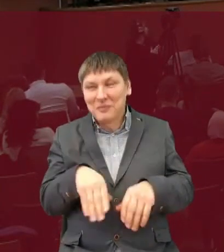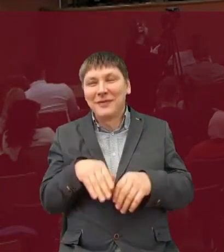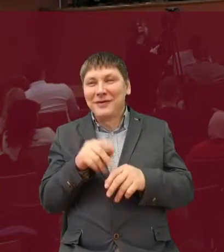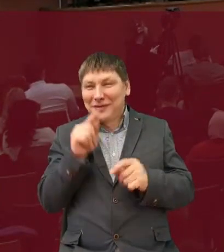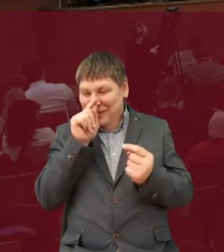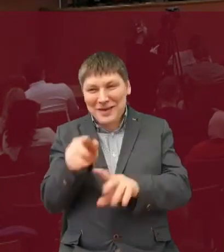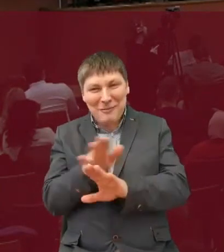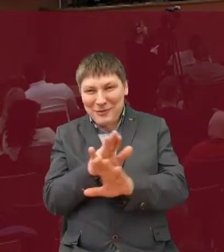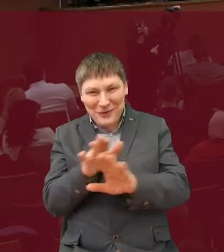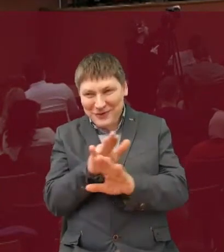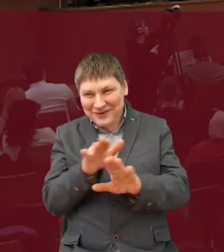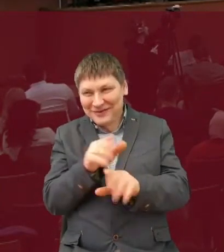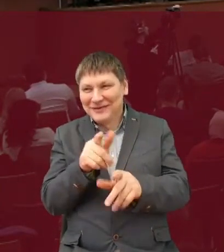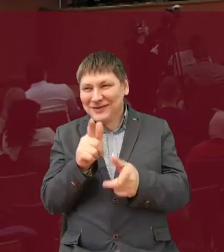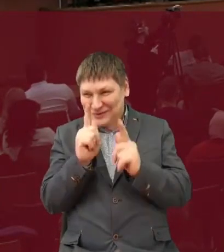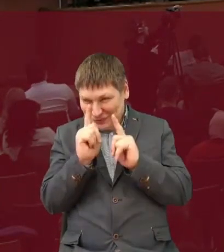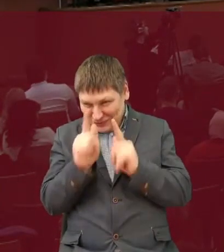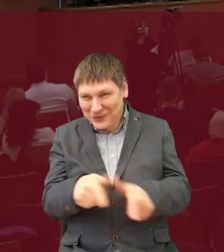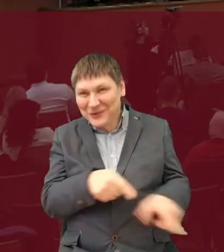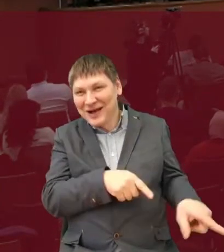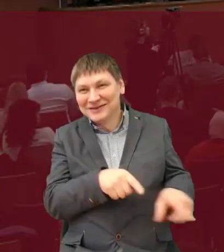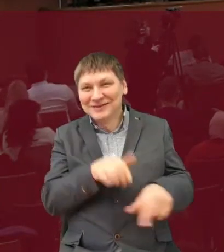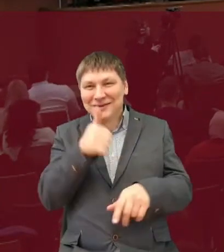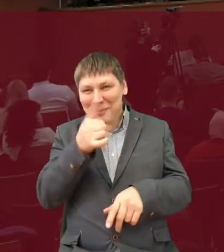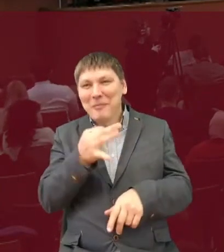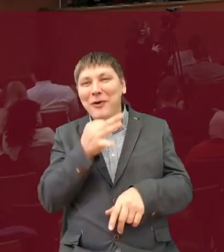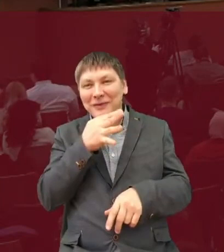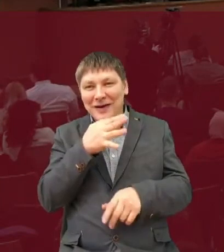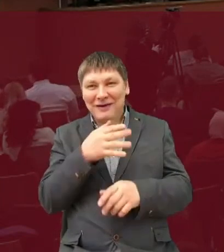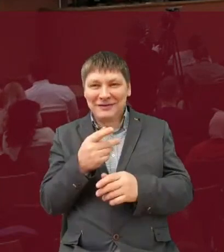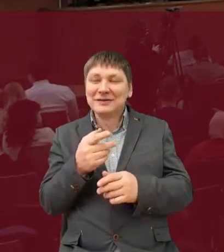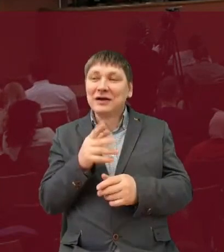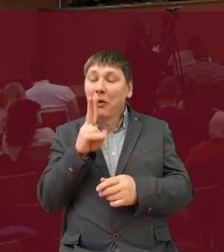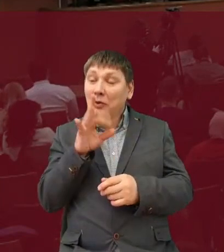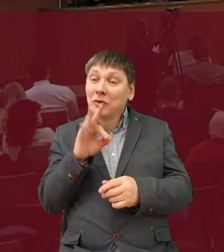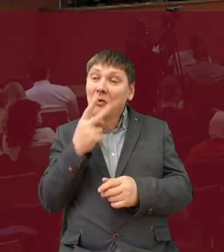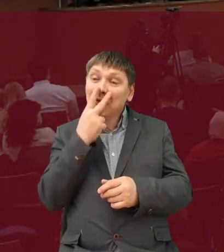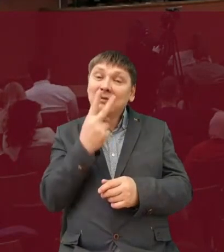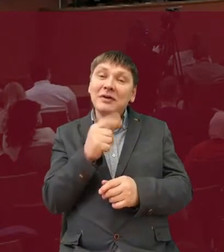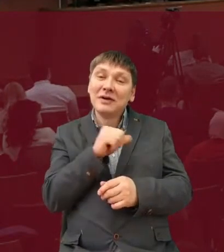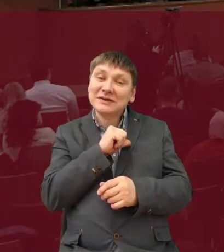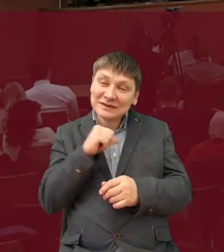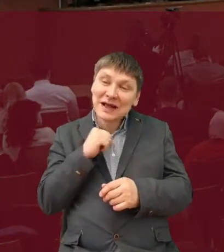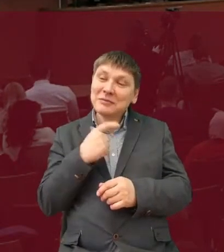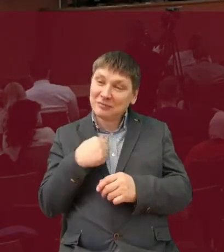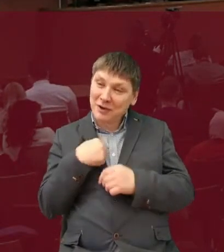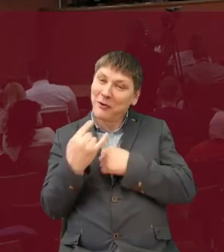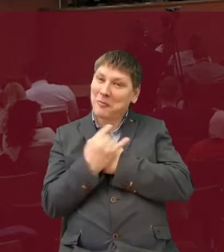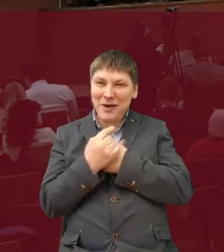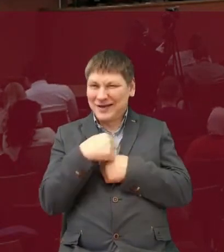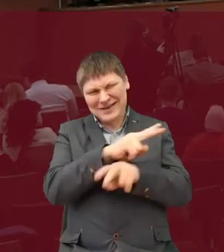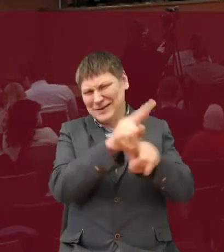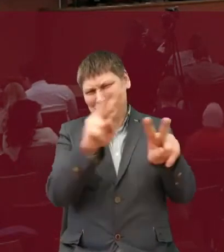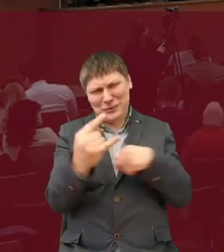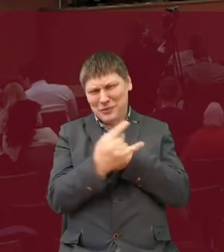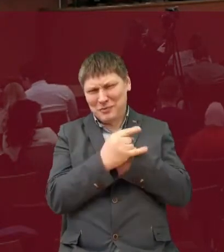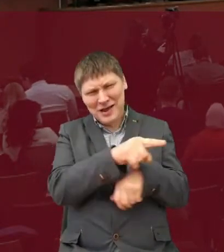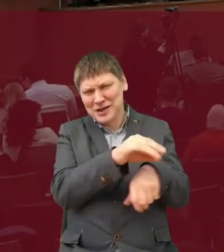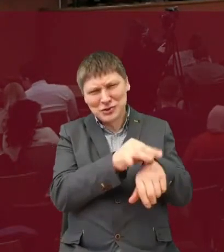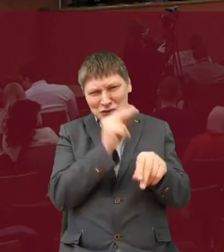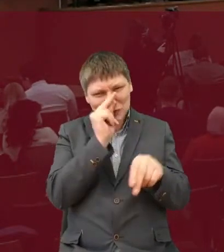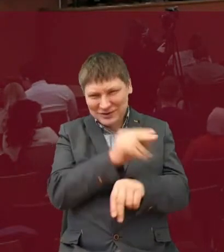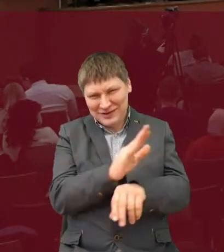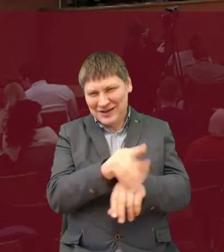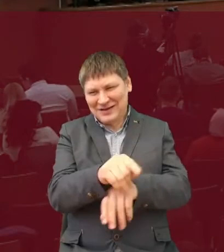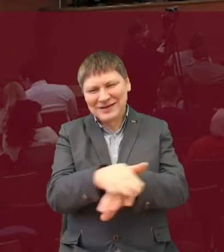почаще Но вот рассуждая Но на самом деле я обманул сам себя Никто меня не обманул ни жена ни дети